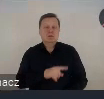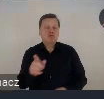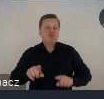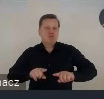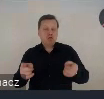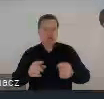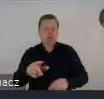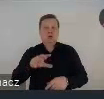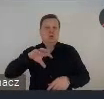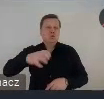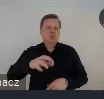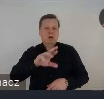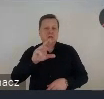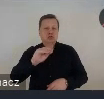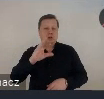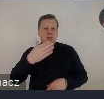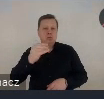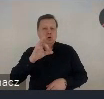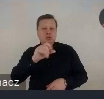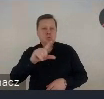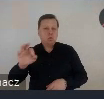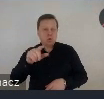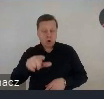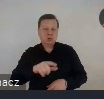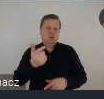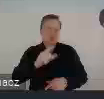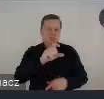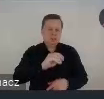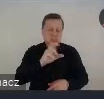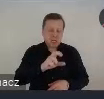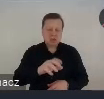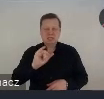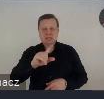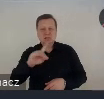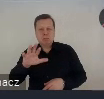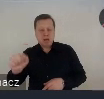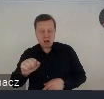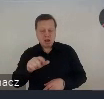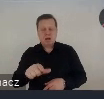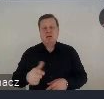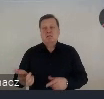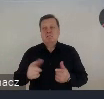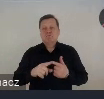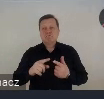organizacji rzemieślniczych, czyli wsparcie cechów, wsparcie izb, wsparcie